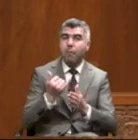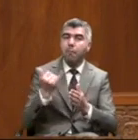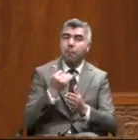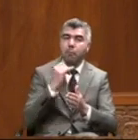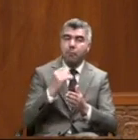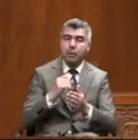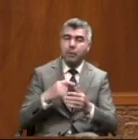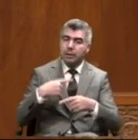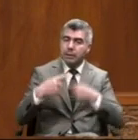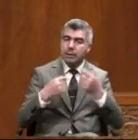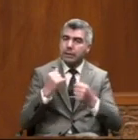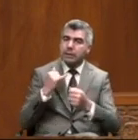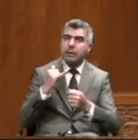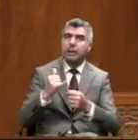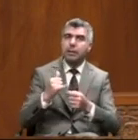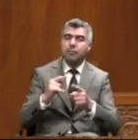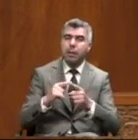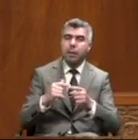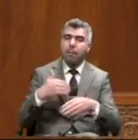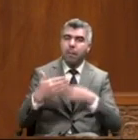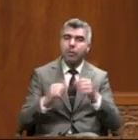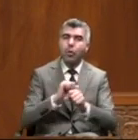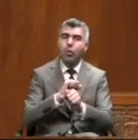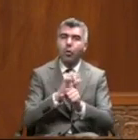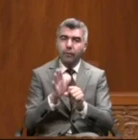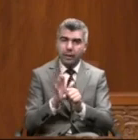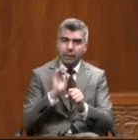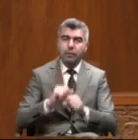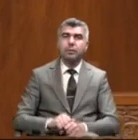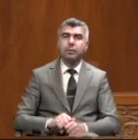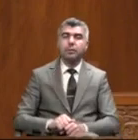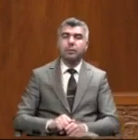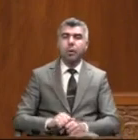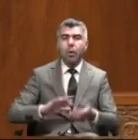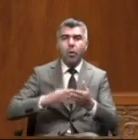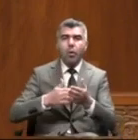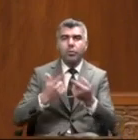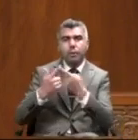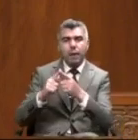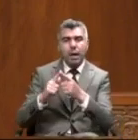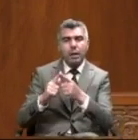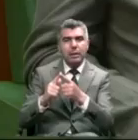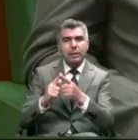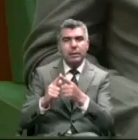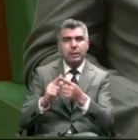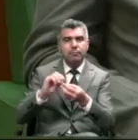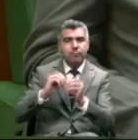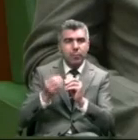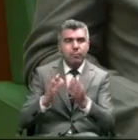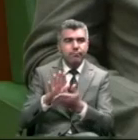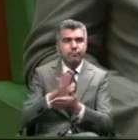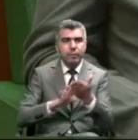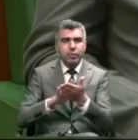على الديناميه التي جاءت بعد محطه كوفيد واستثمار كل الحوافز وكل الظروف